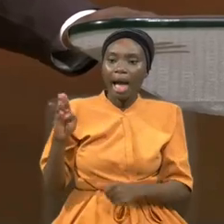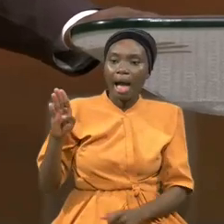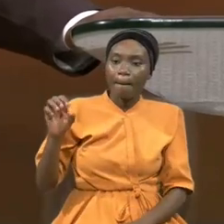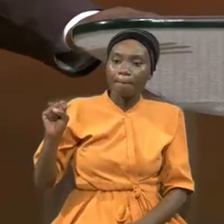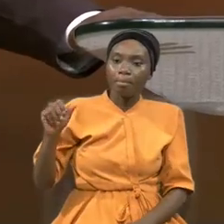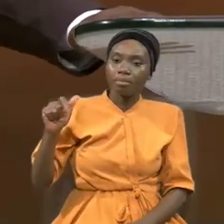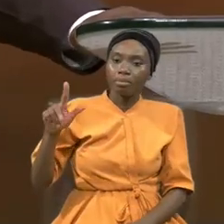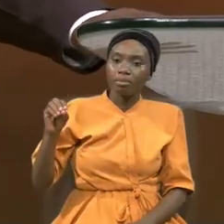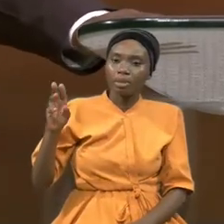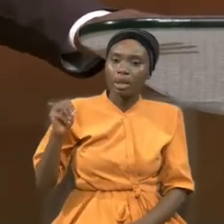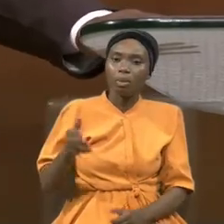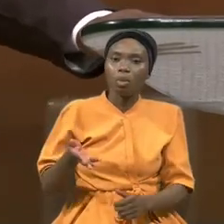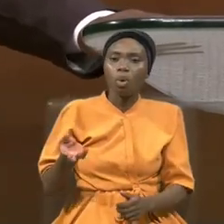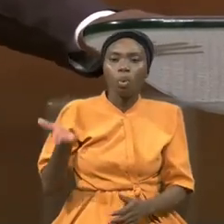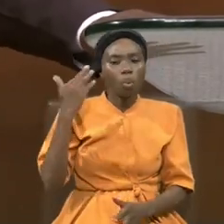Absalom